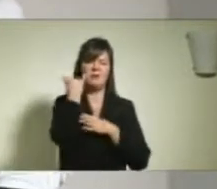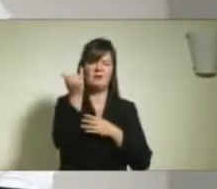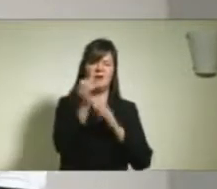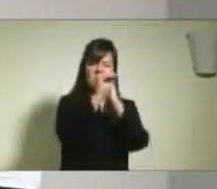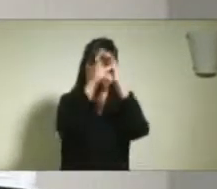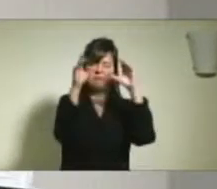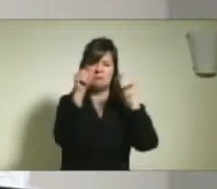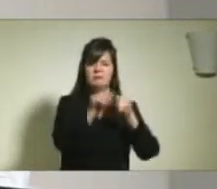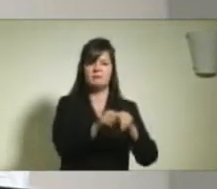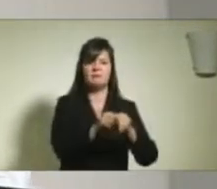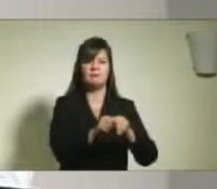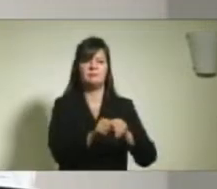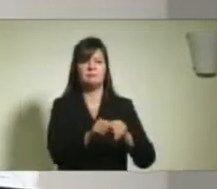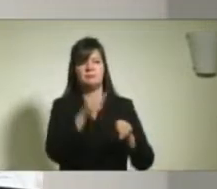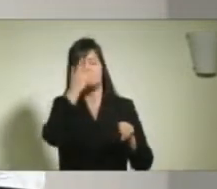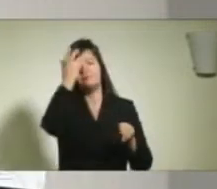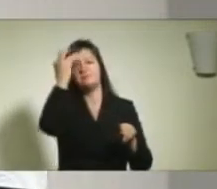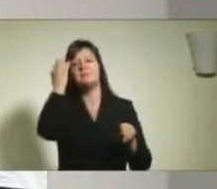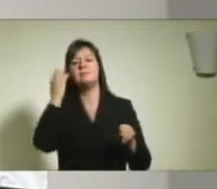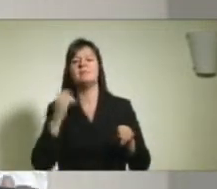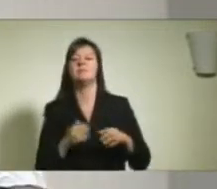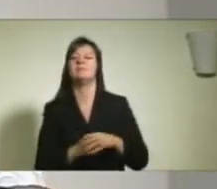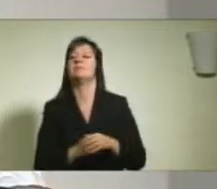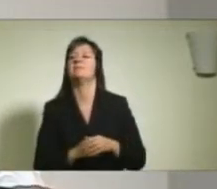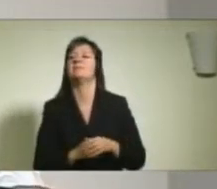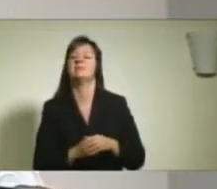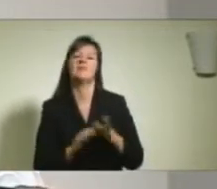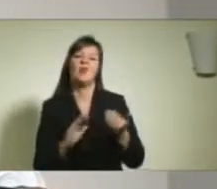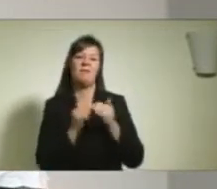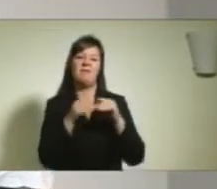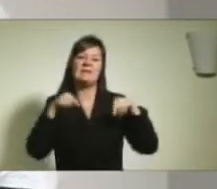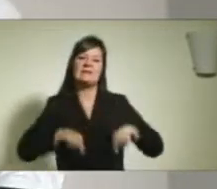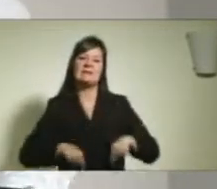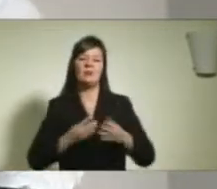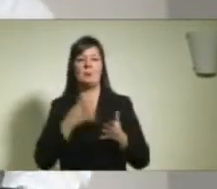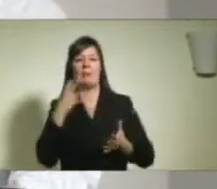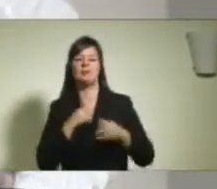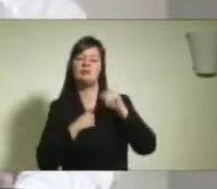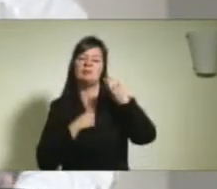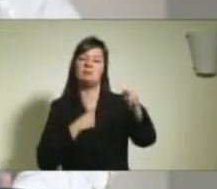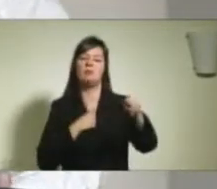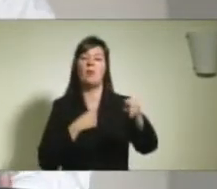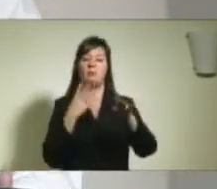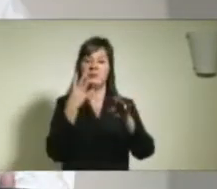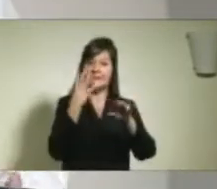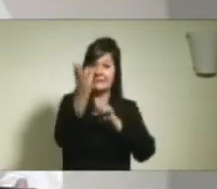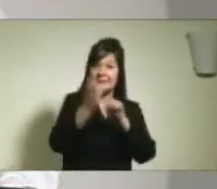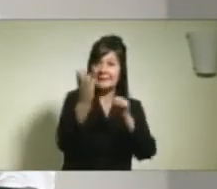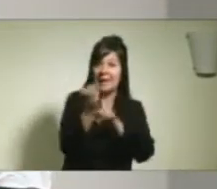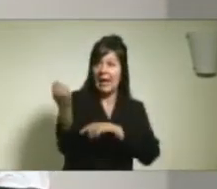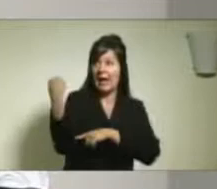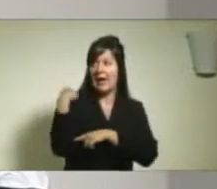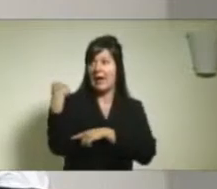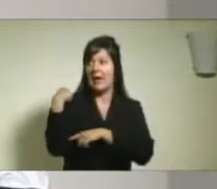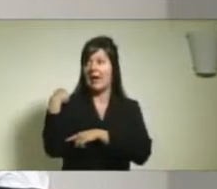très important par rapport à des villes comme ici. Alors, il y a 6 ans,